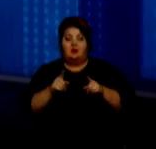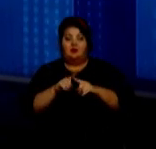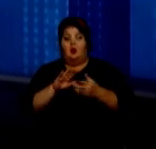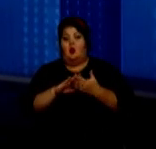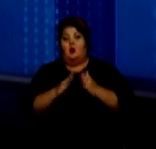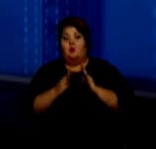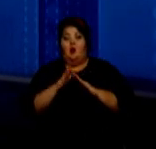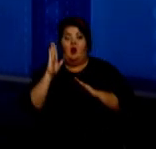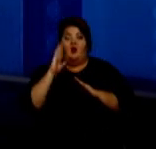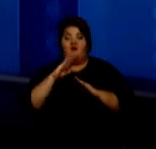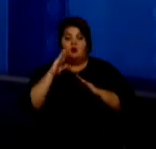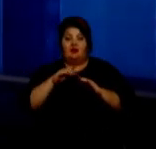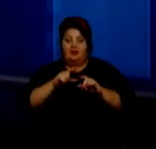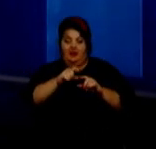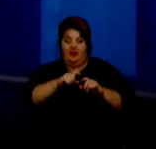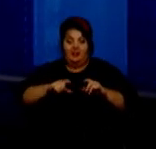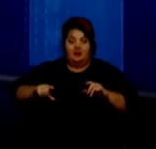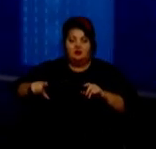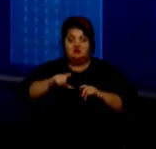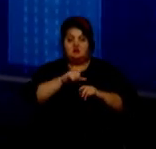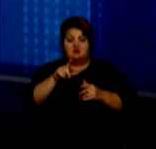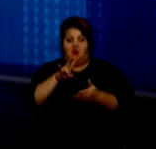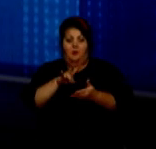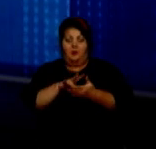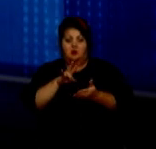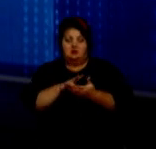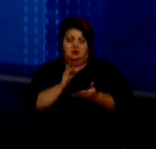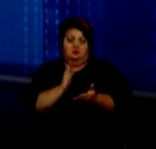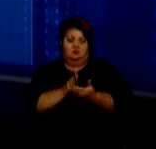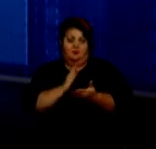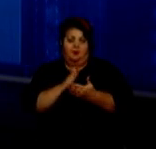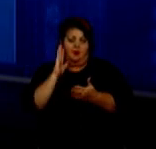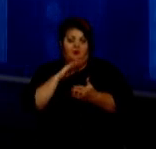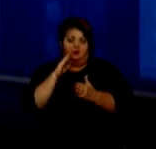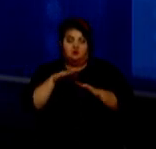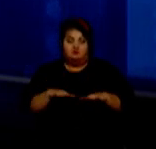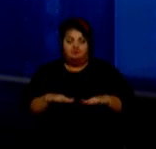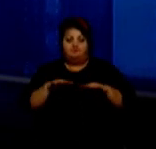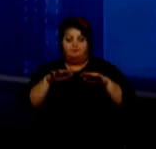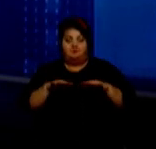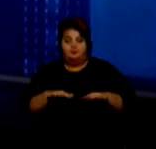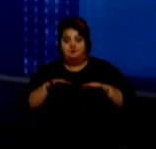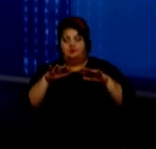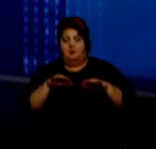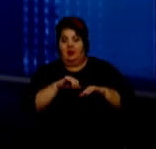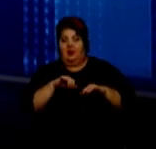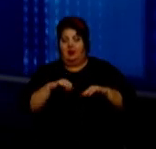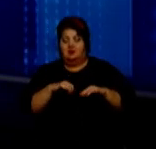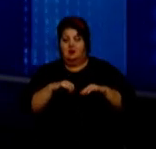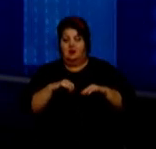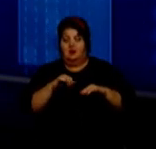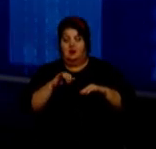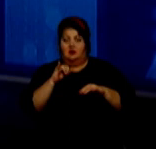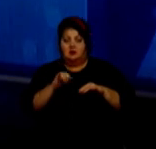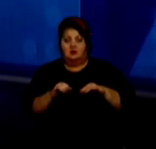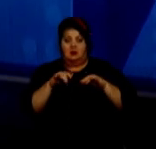умовній водяній лінзі, і там постійно відбуваються оці процеси підтоплення. Найкритичніша справа – це